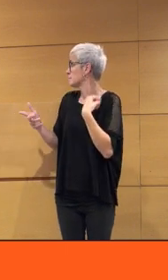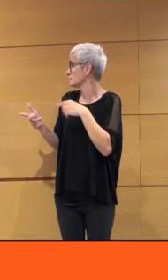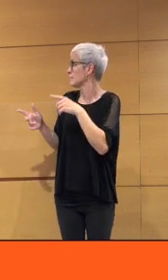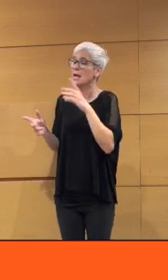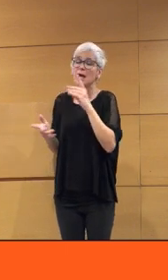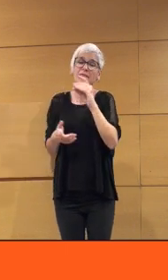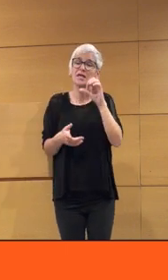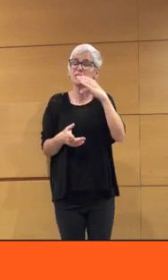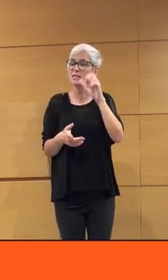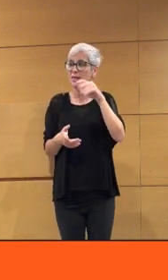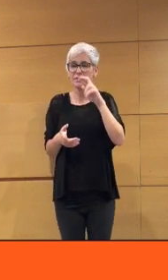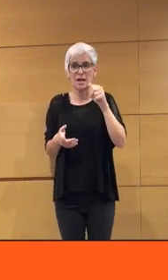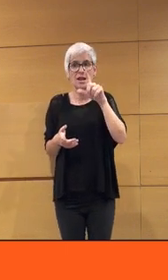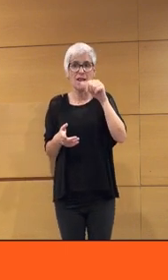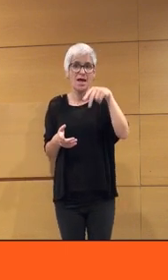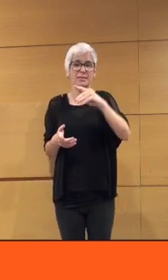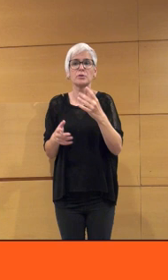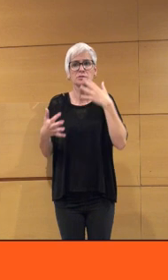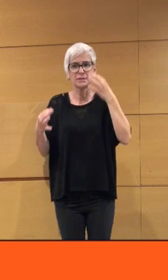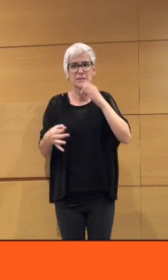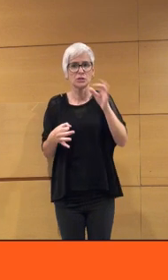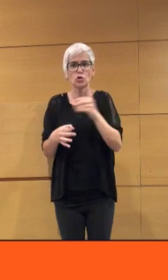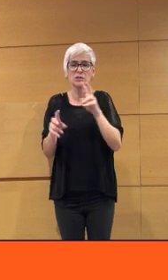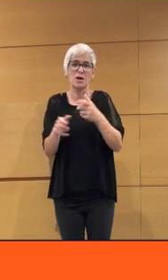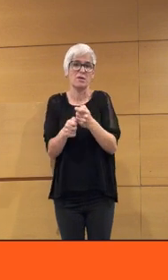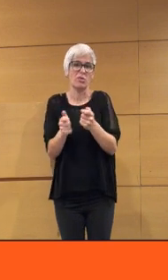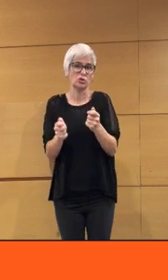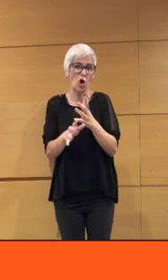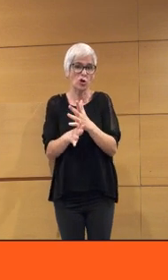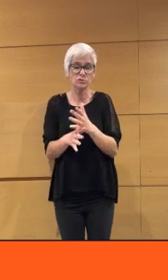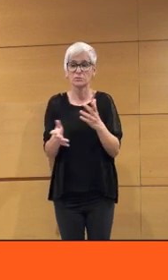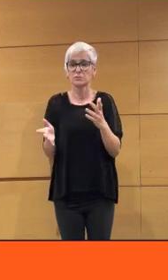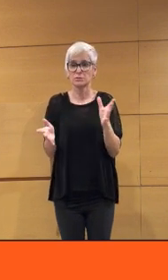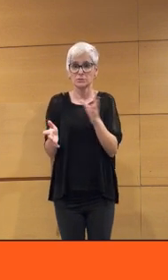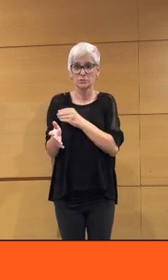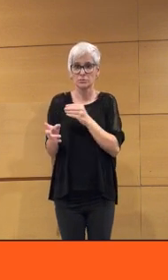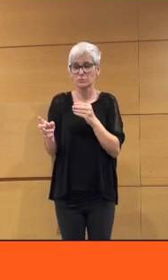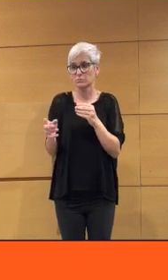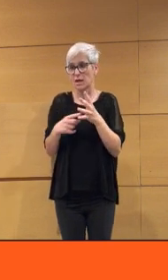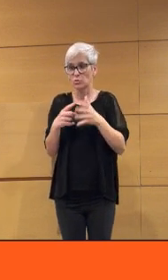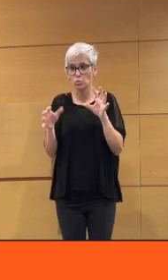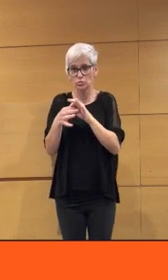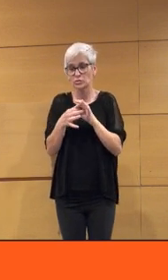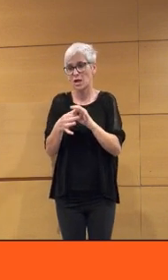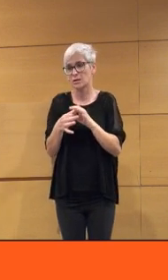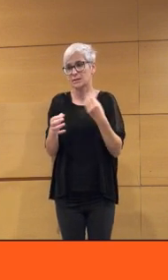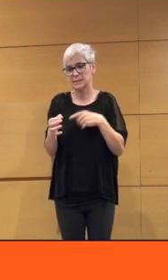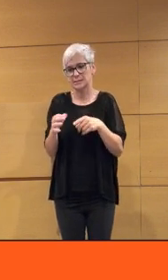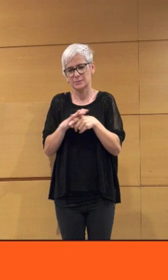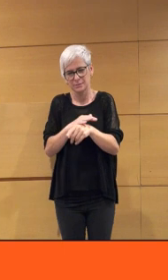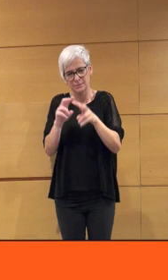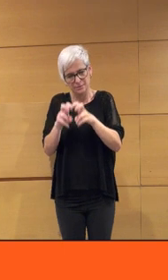que tot el que és el sector videojocs o la indústria de l'entreteniment han sigut els que han